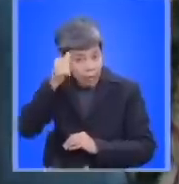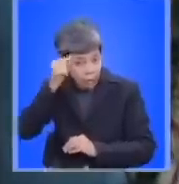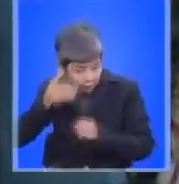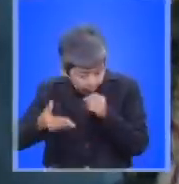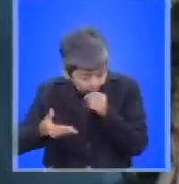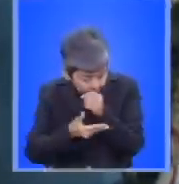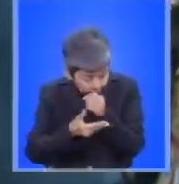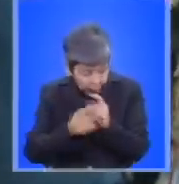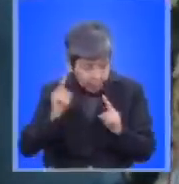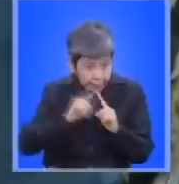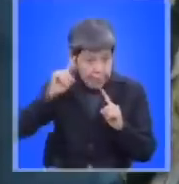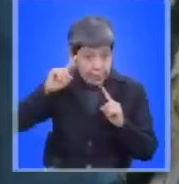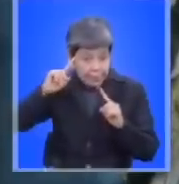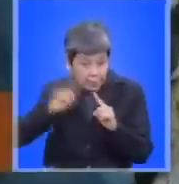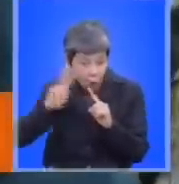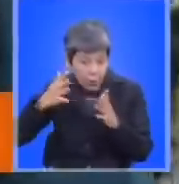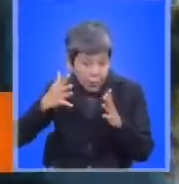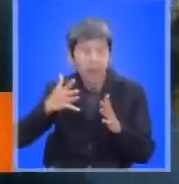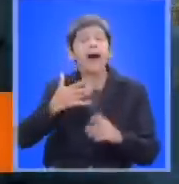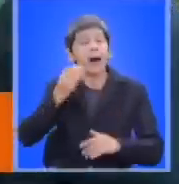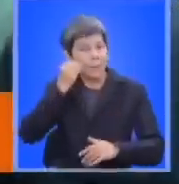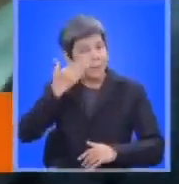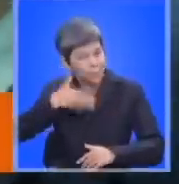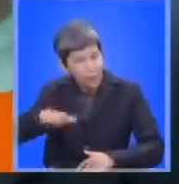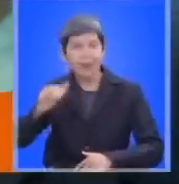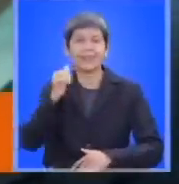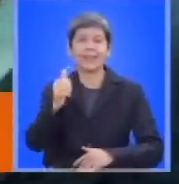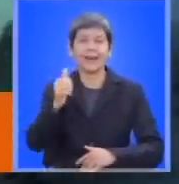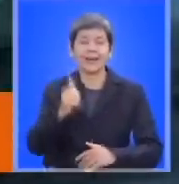อ2ครั้งเราจะให้กลับบ้านนะครับ